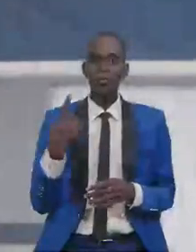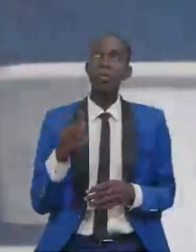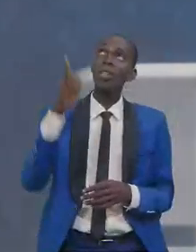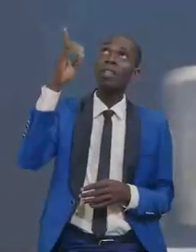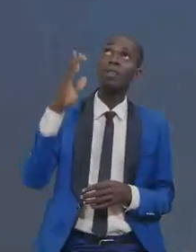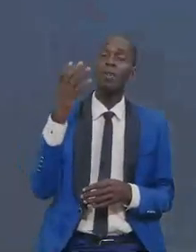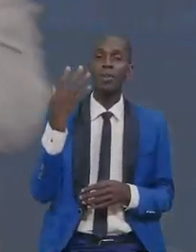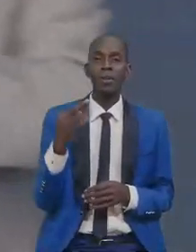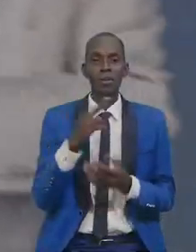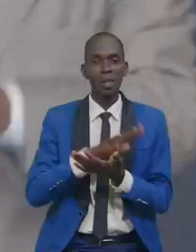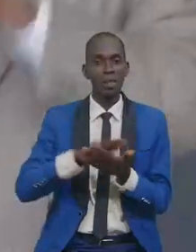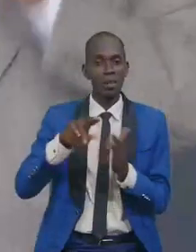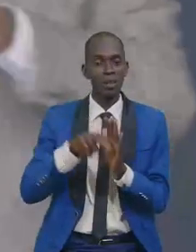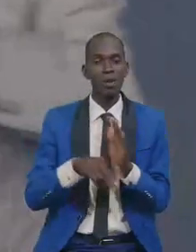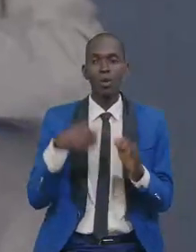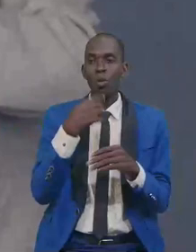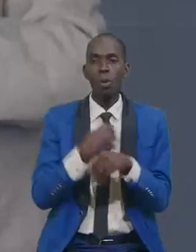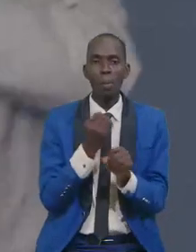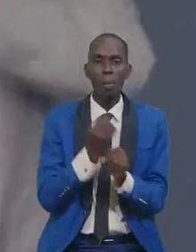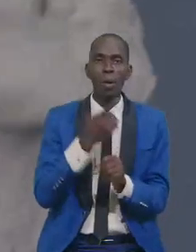Et le Dieu de justice,